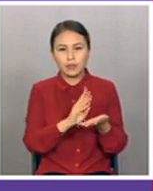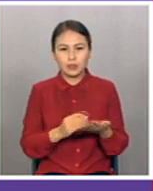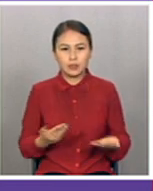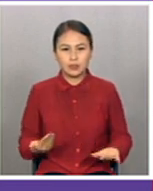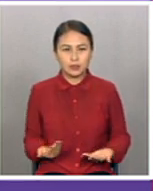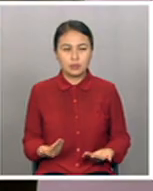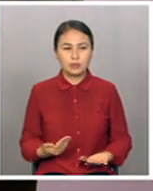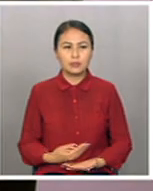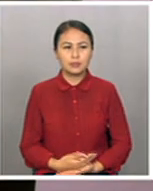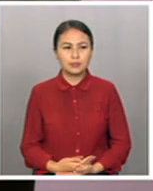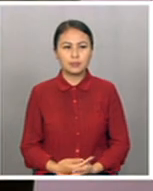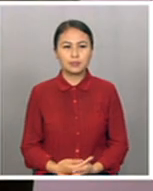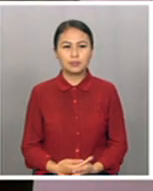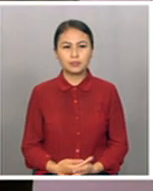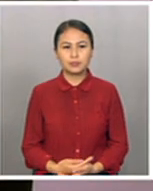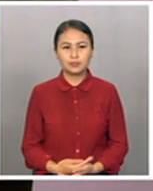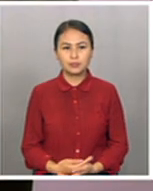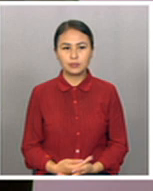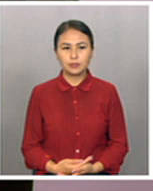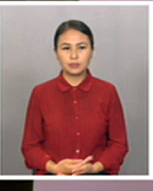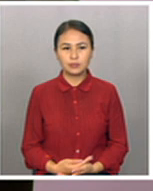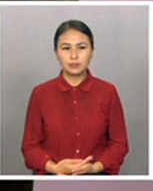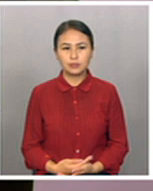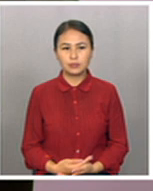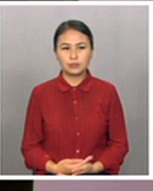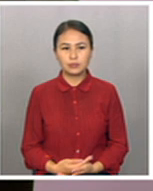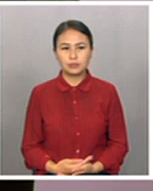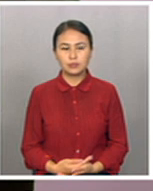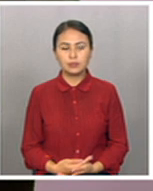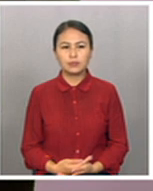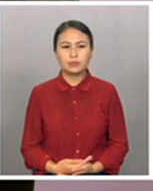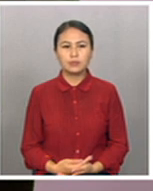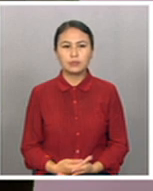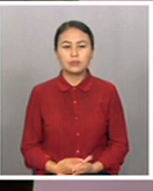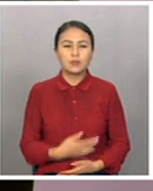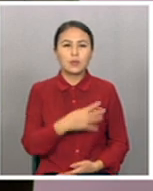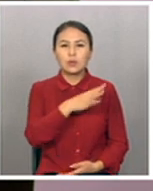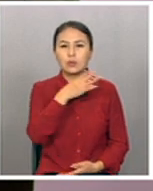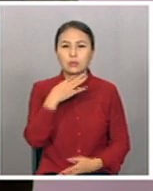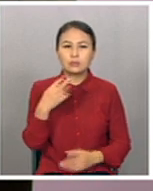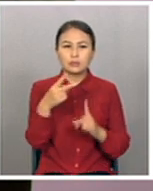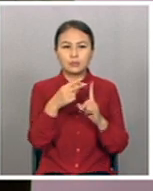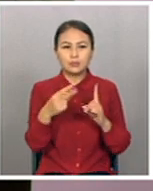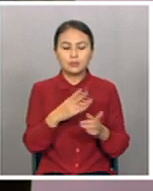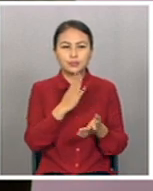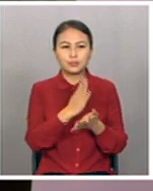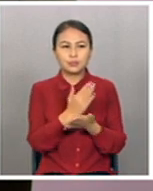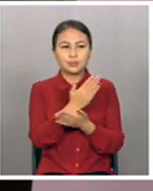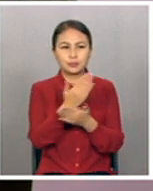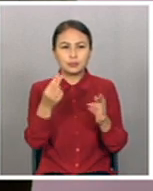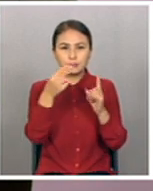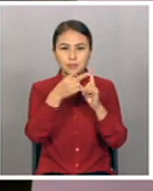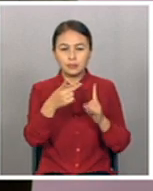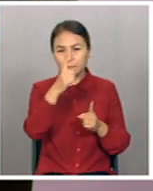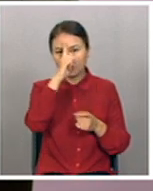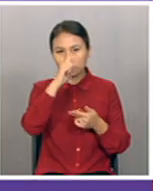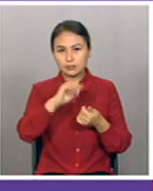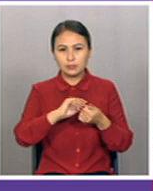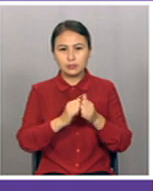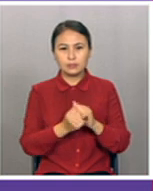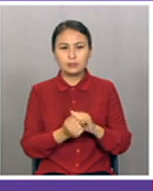басыңа. Оқушылар, бұдан басқа да көп деген мақалдар бар. Сендер осы мақалдарды жаттап